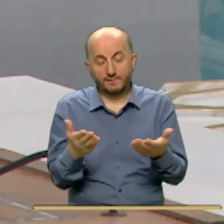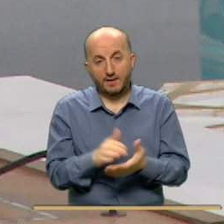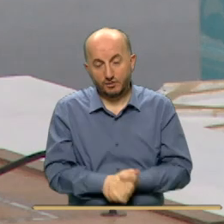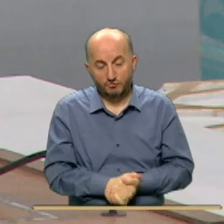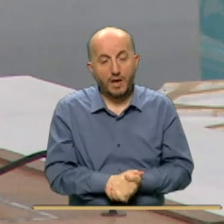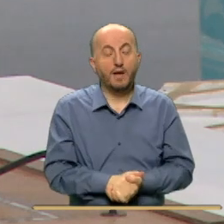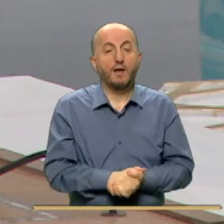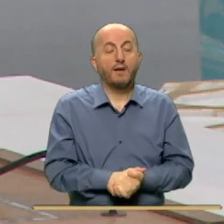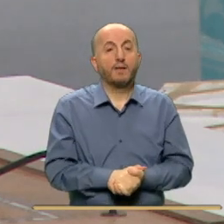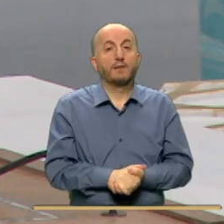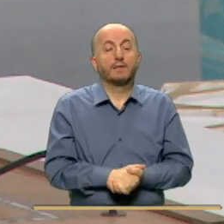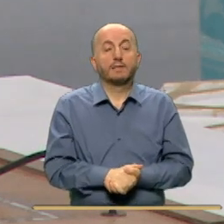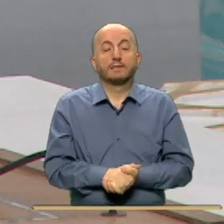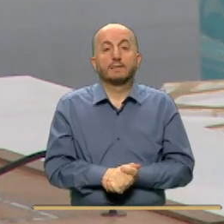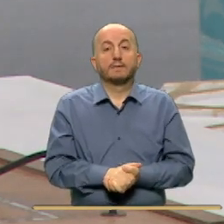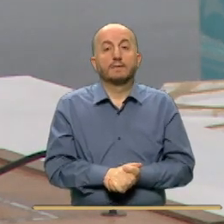ve dayanışma.